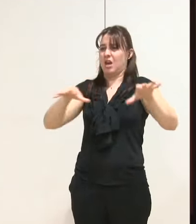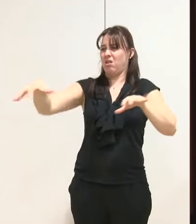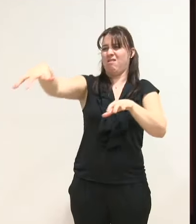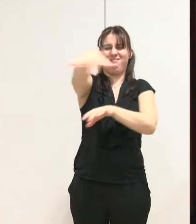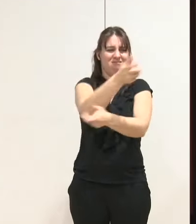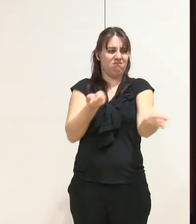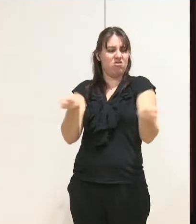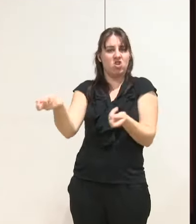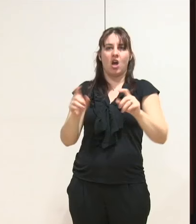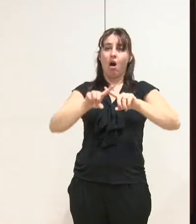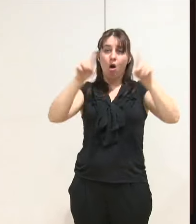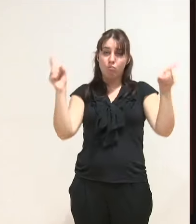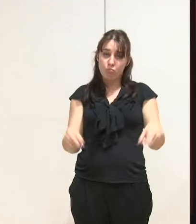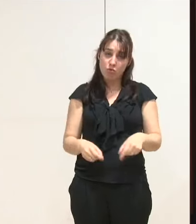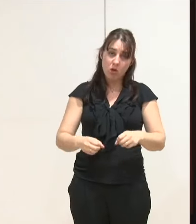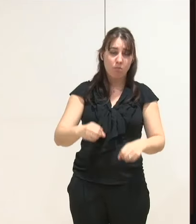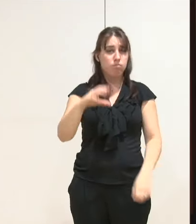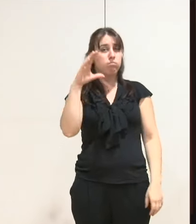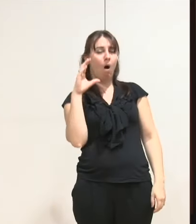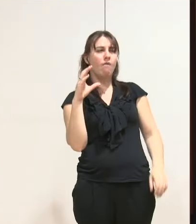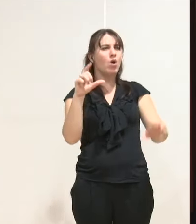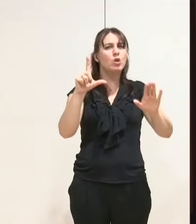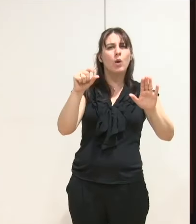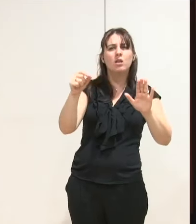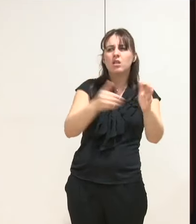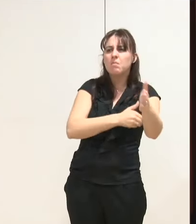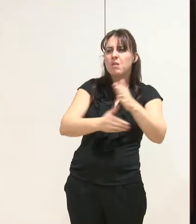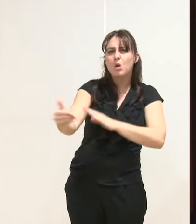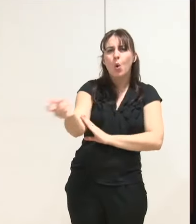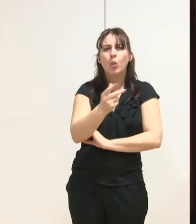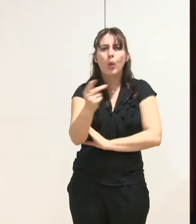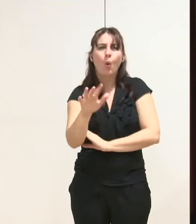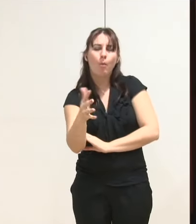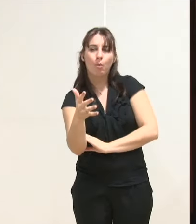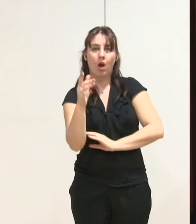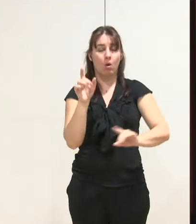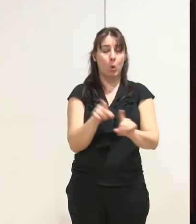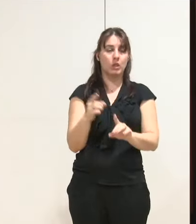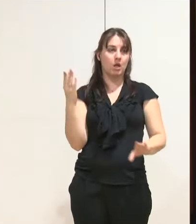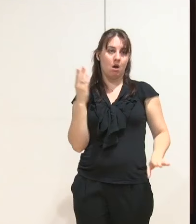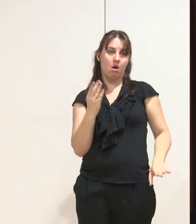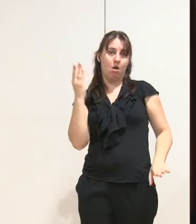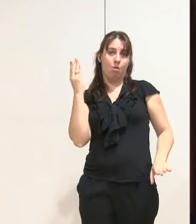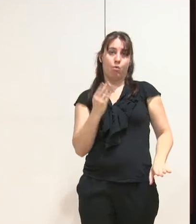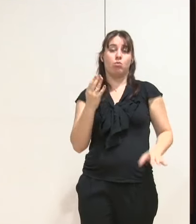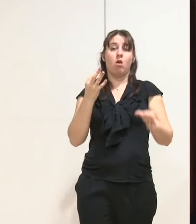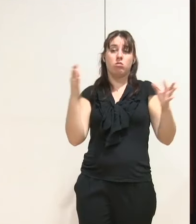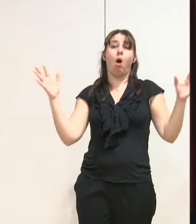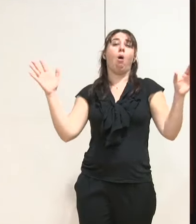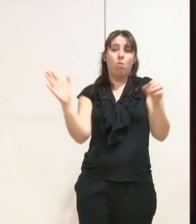budget extrêmement conséquent autour de 70 millions d'euros et qui exige évidemment une mobilisation à temps